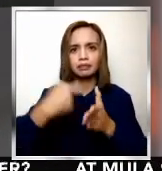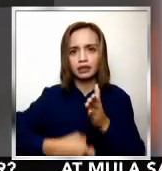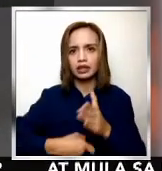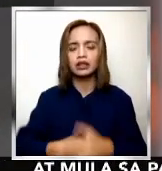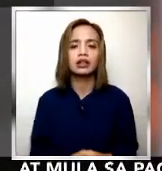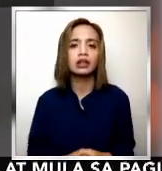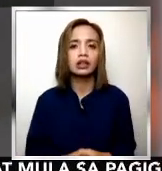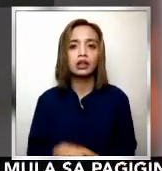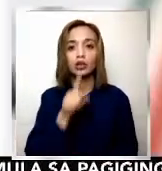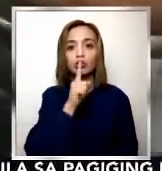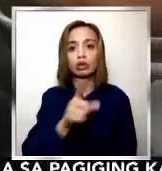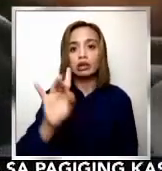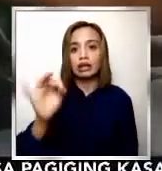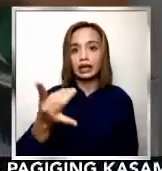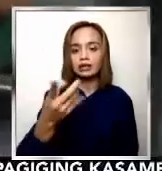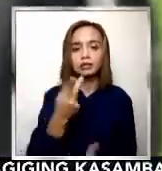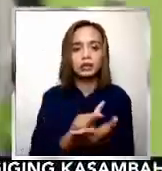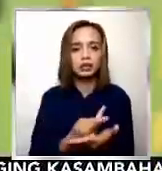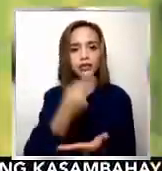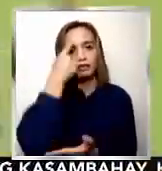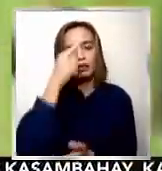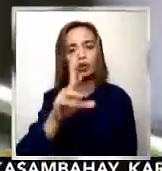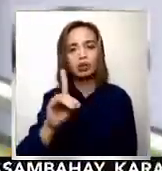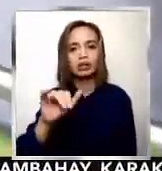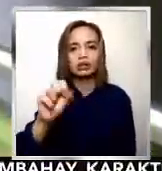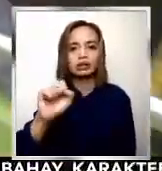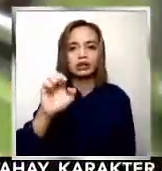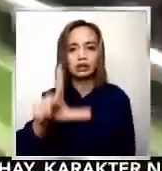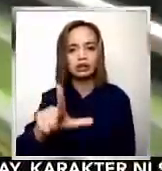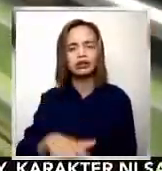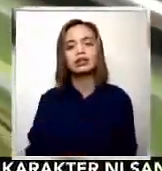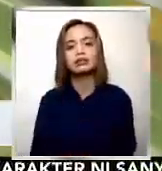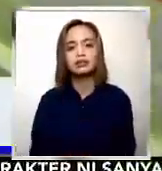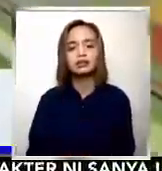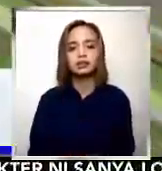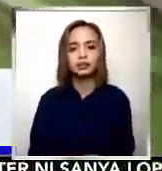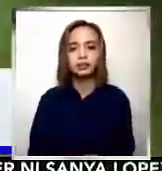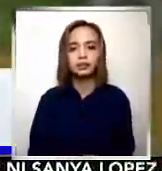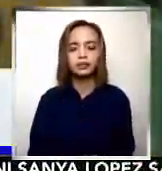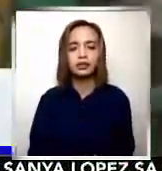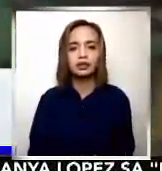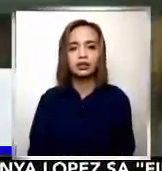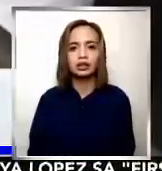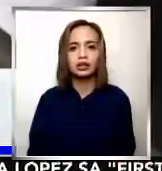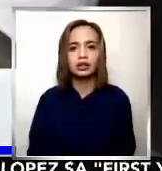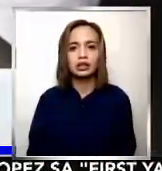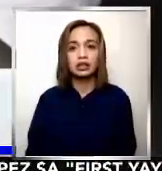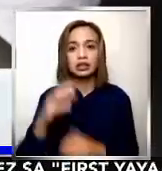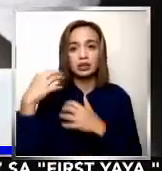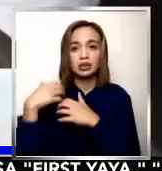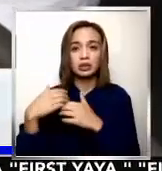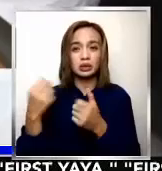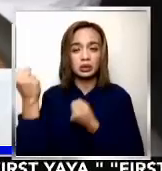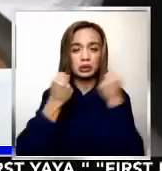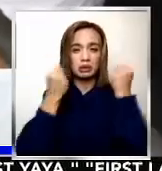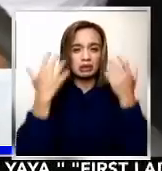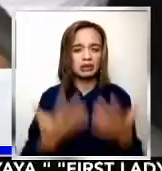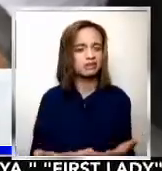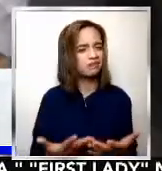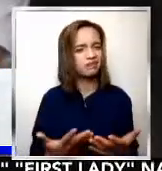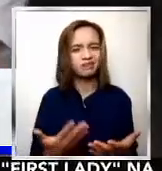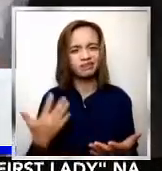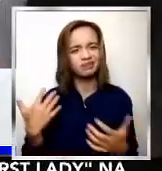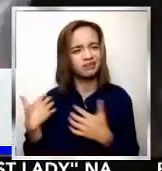sa diesel at kerosene. Ang taas ng presyo ng diesel, ininda na ng tsuper na si Rafael. Malabas na nga po ngayon, sir. Maaga